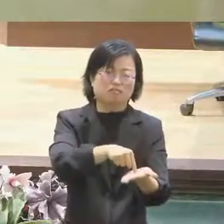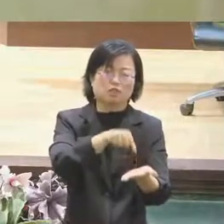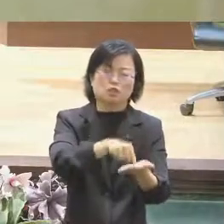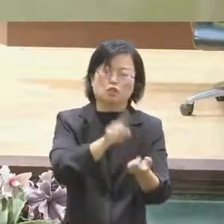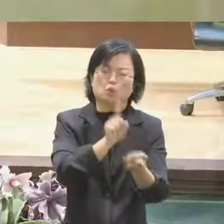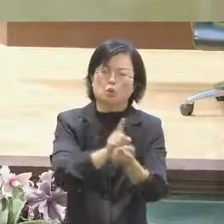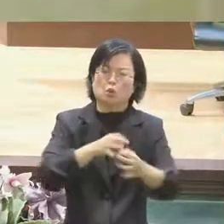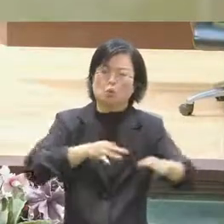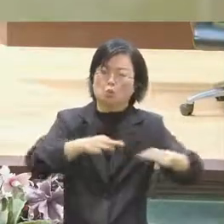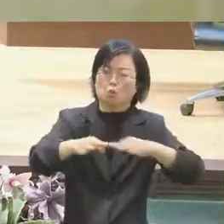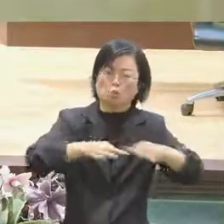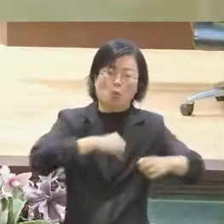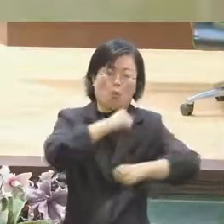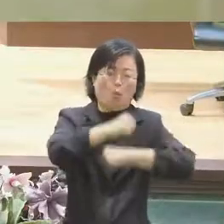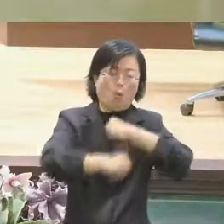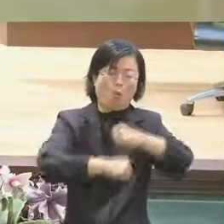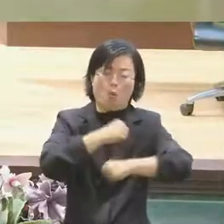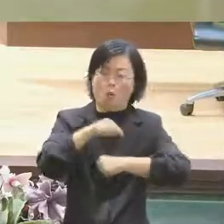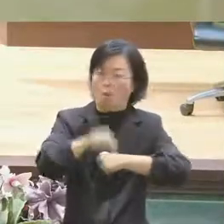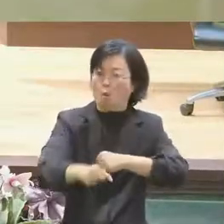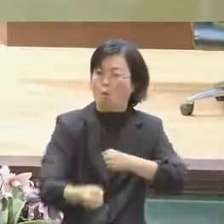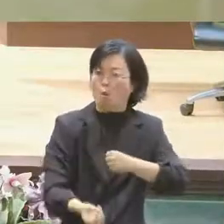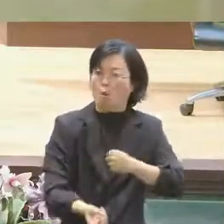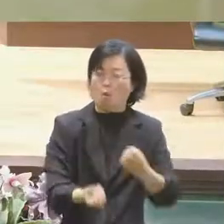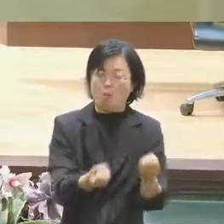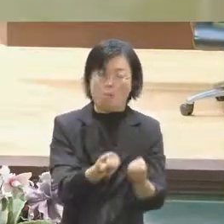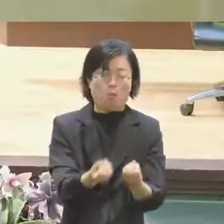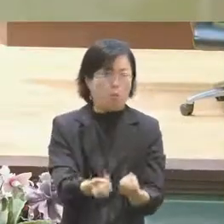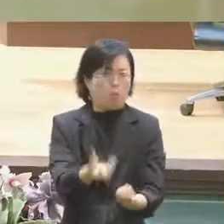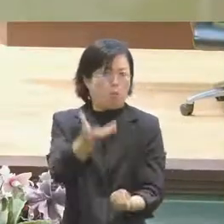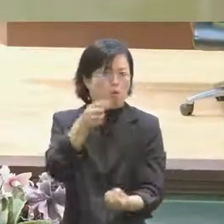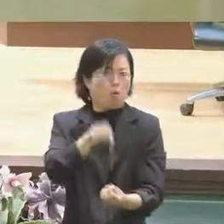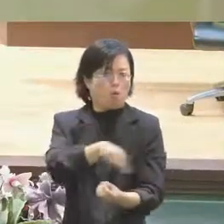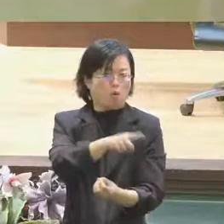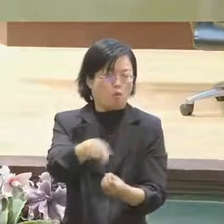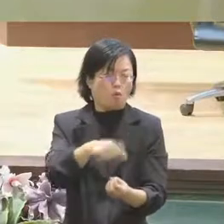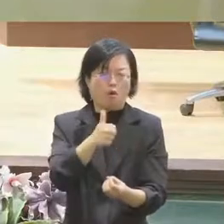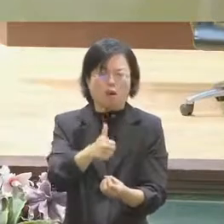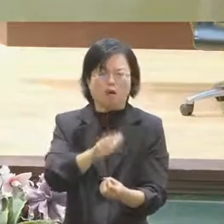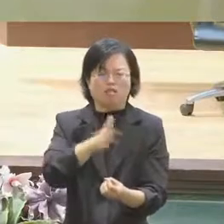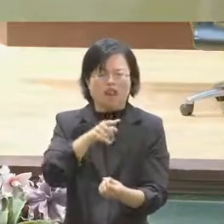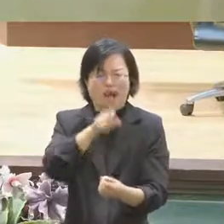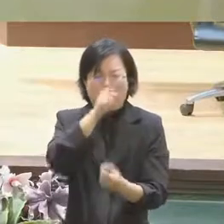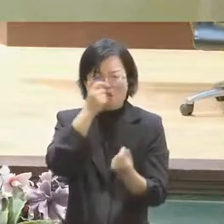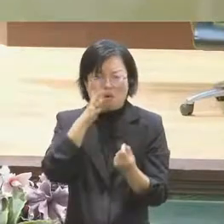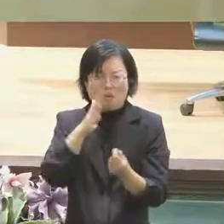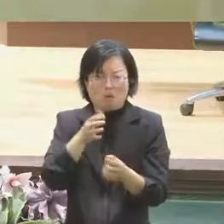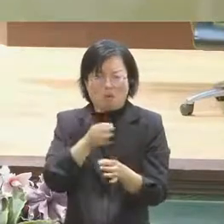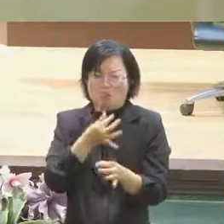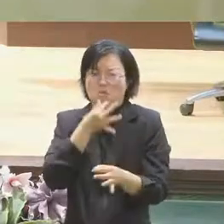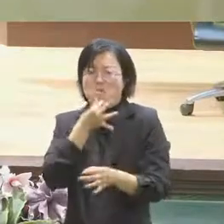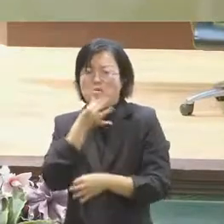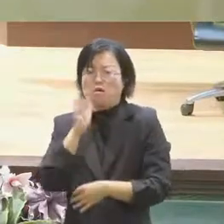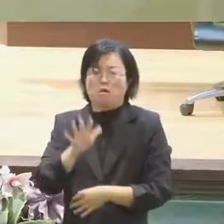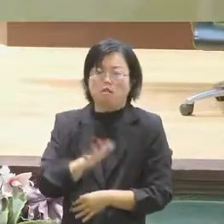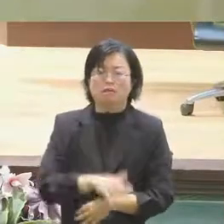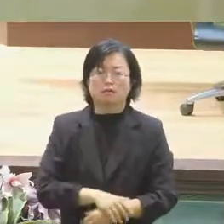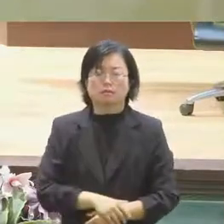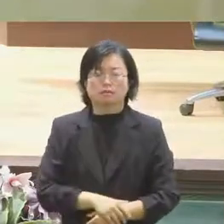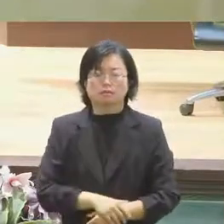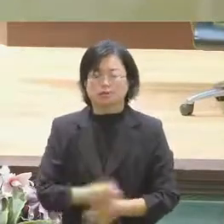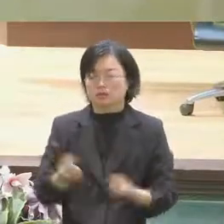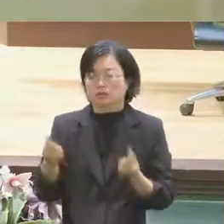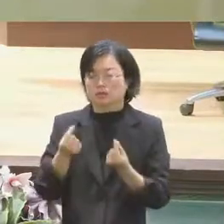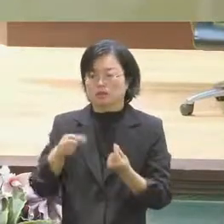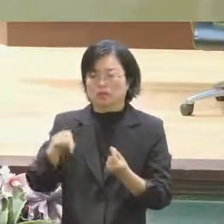业活动非常蓬勃的香港格外重要，可是似乎又特别敏感，像在台湾是直受益人的揭露，也